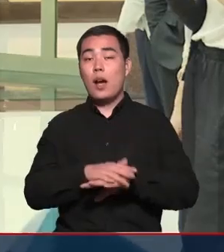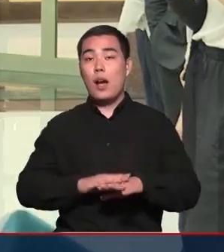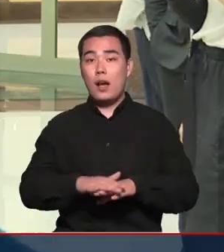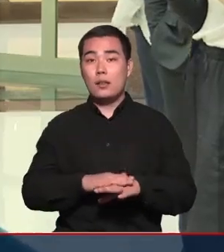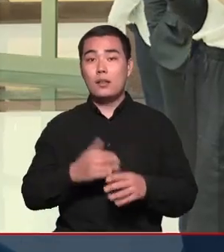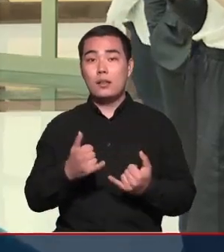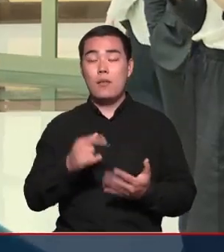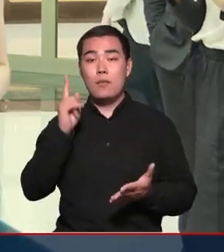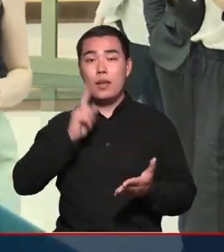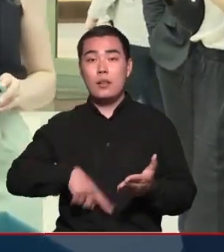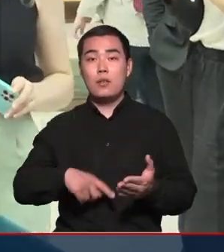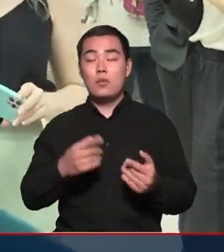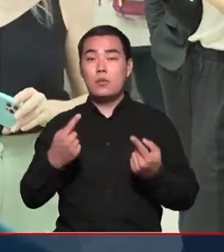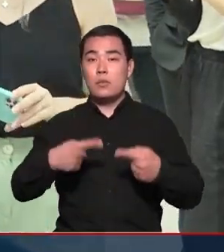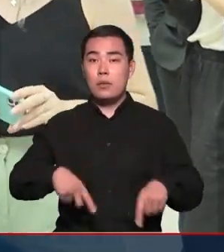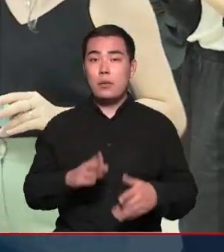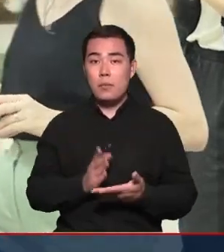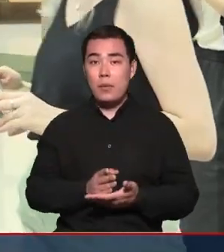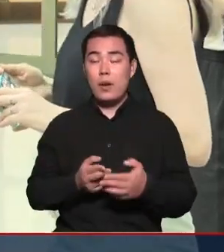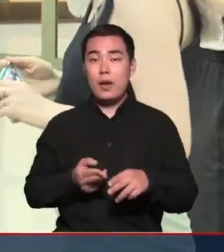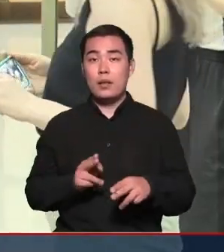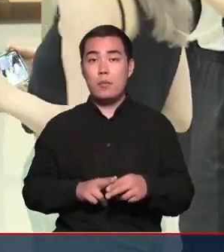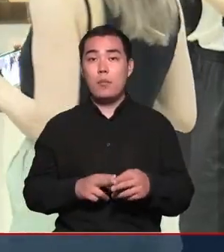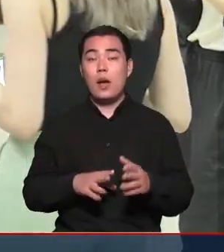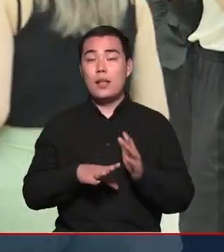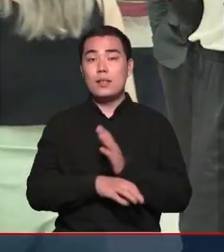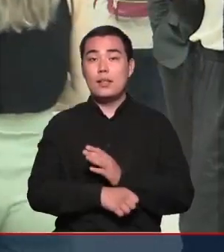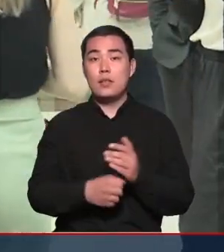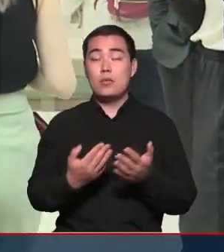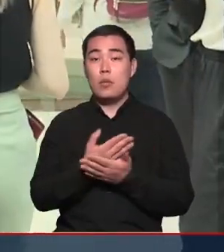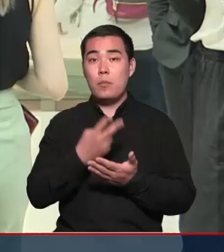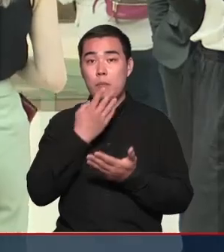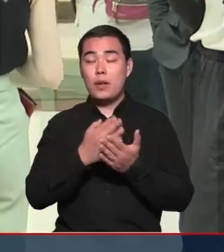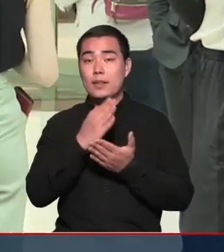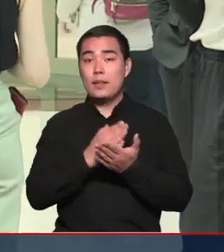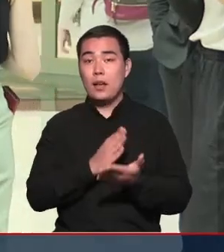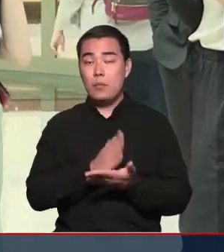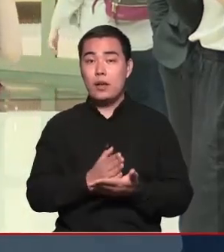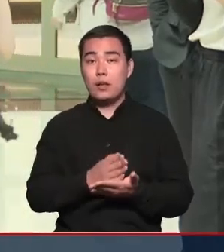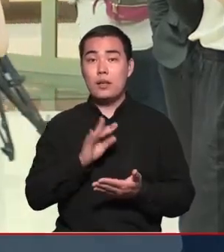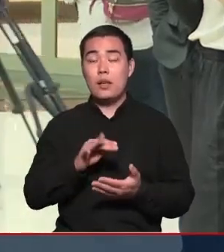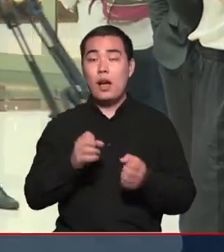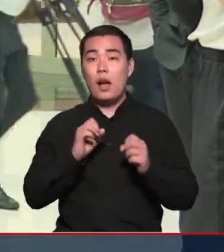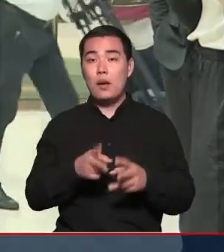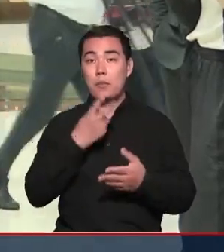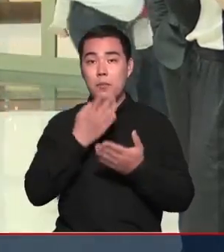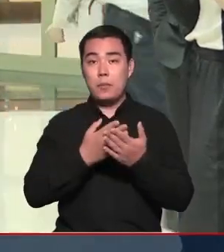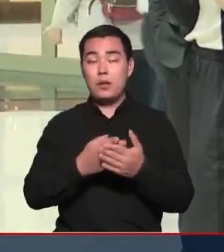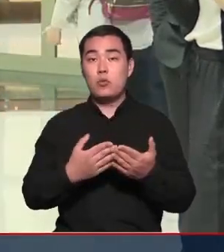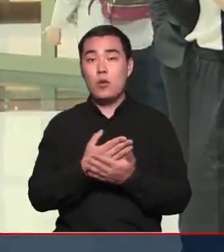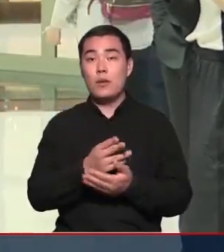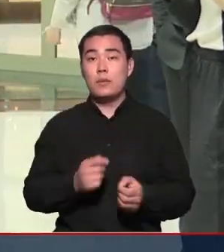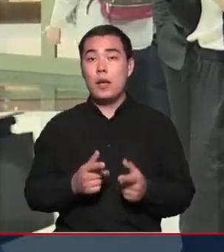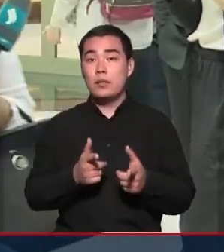медицина саласына сенімі одан сайын түсіп бара жатыр. Соңғы зерттеулер соны көрсетіп жатыр. Бұл өте сондай қауіпті мәселе. Енді жаңадан